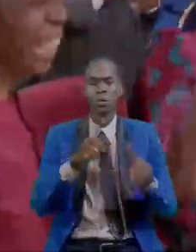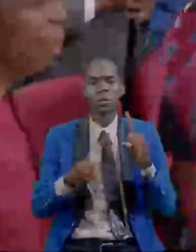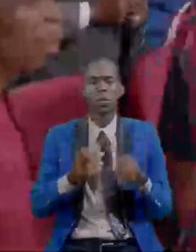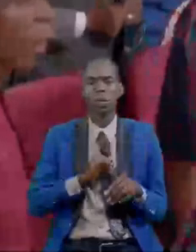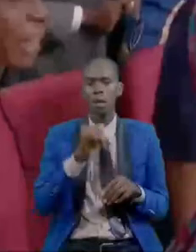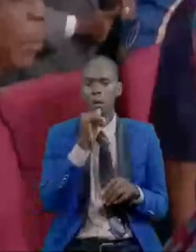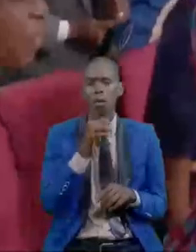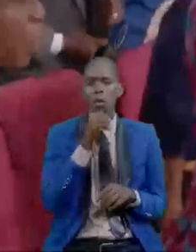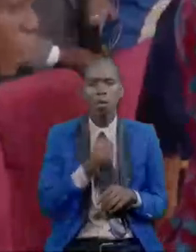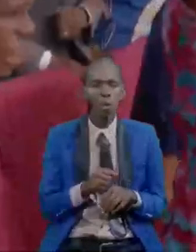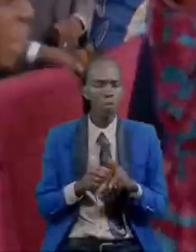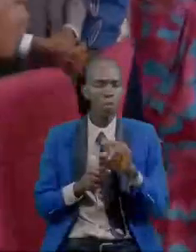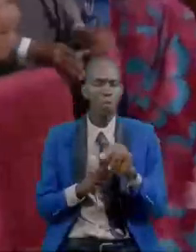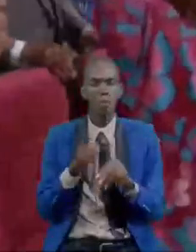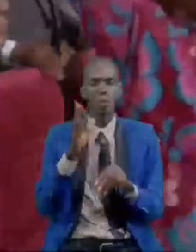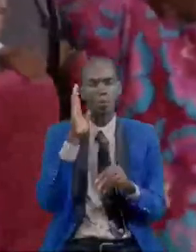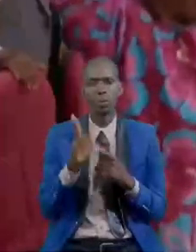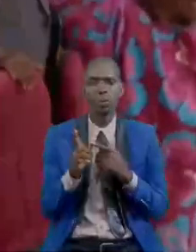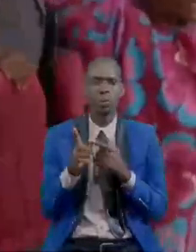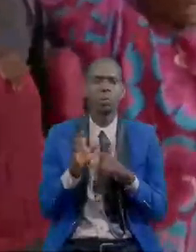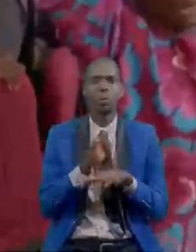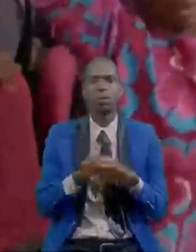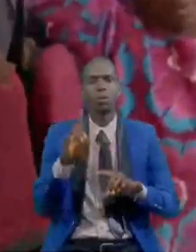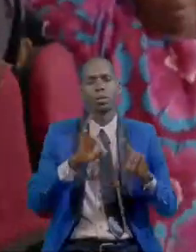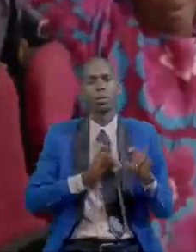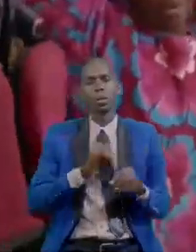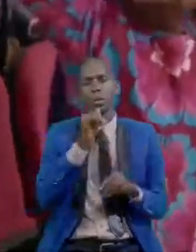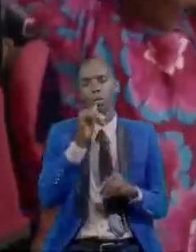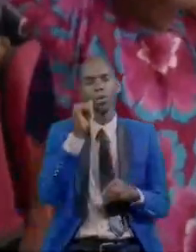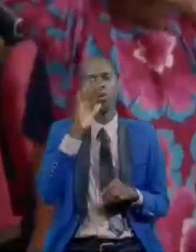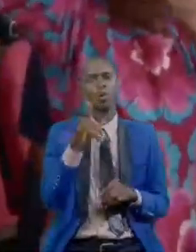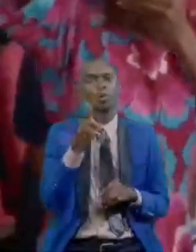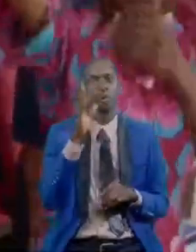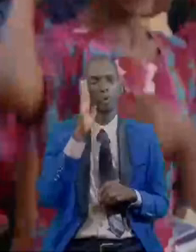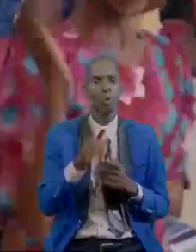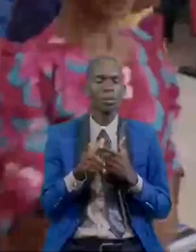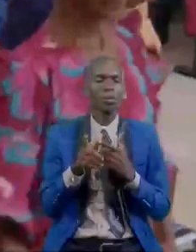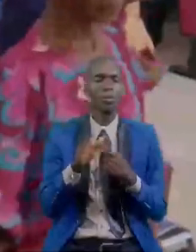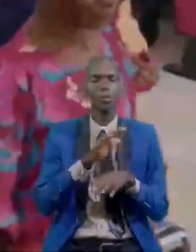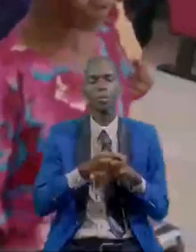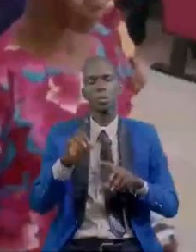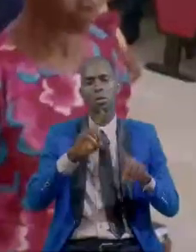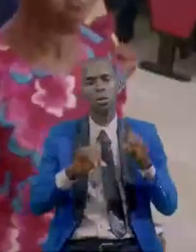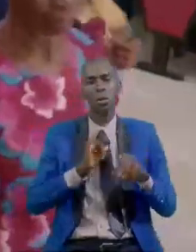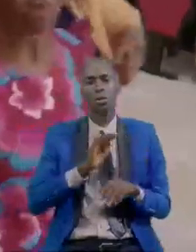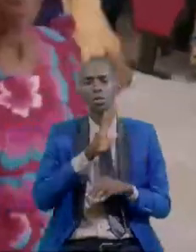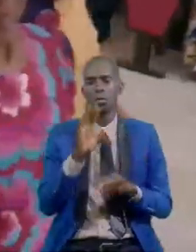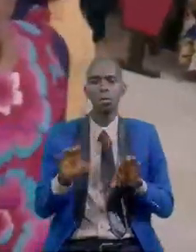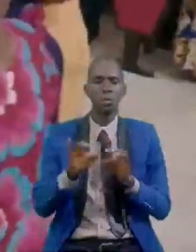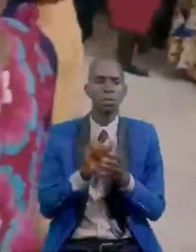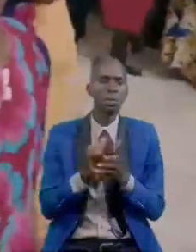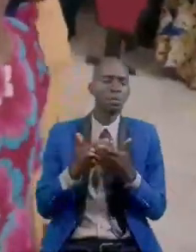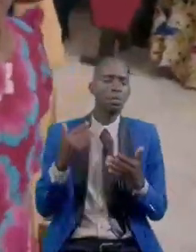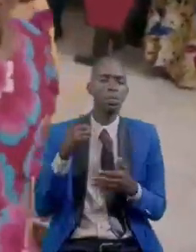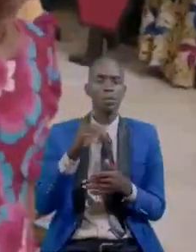Ne dis pas que je suis vieux, tu vas courir. Ne dis pas que je suis une femme, tu vas courir. Ne dis pas que je n'ai jamais fait ça avant. Tu